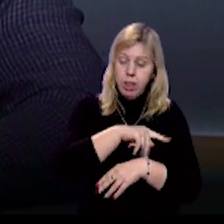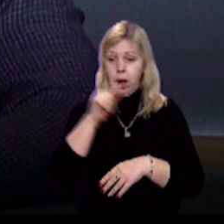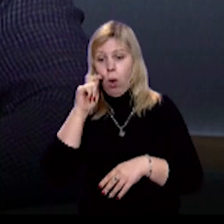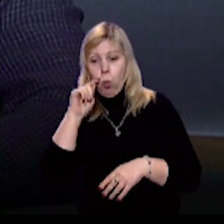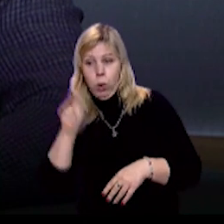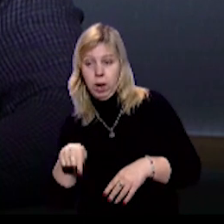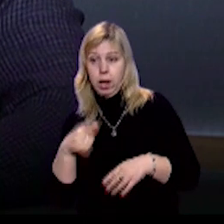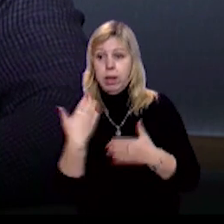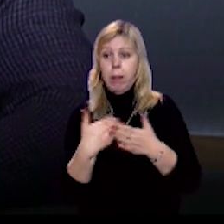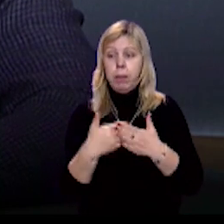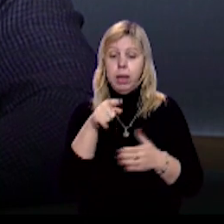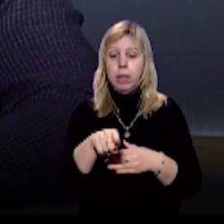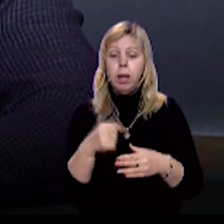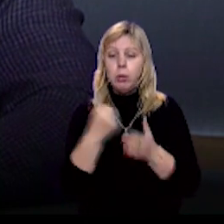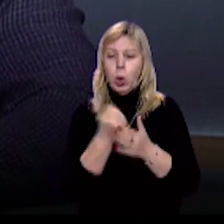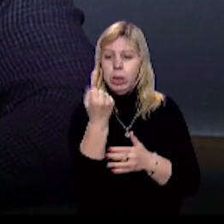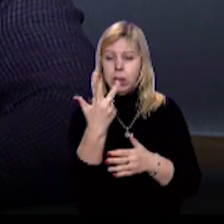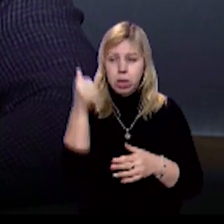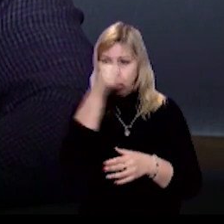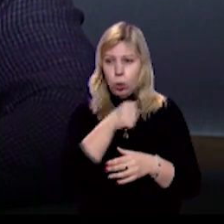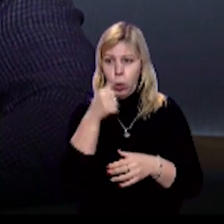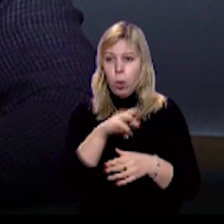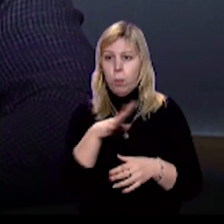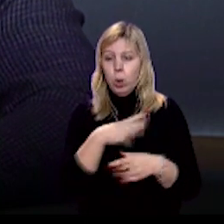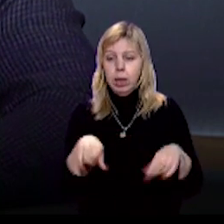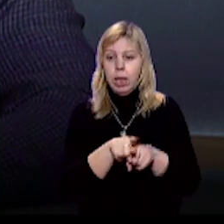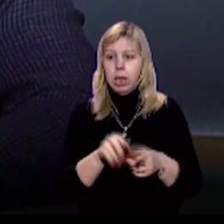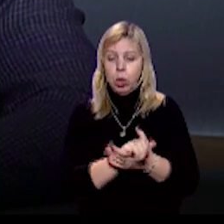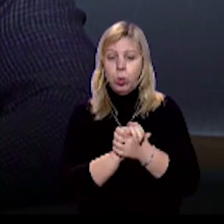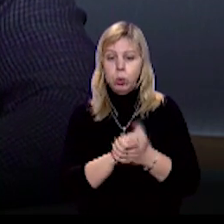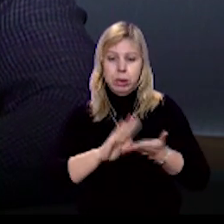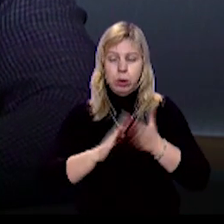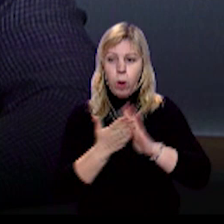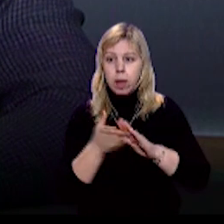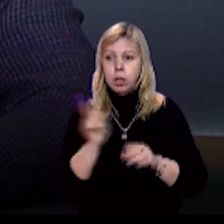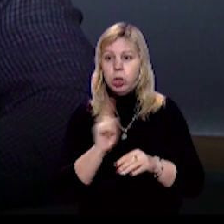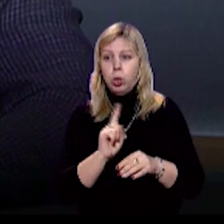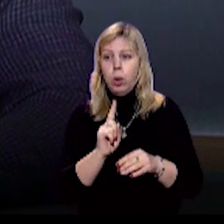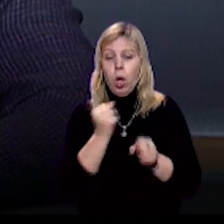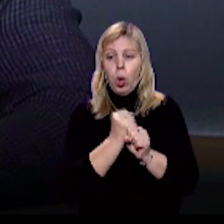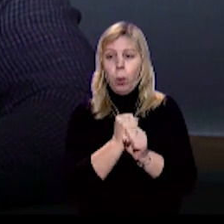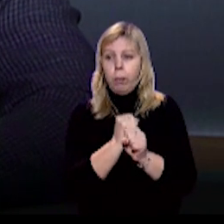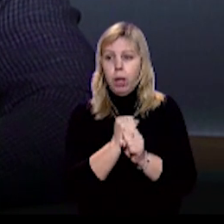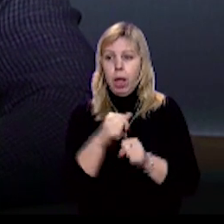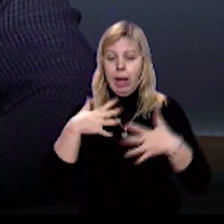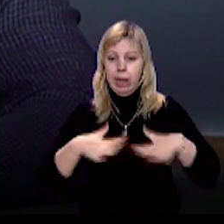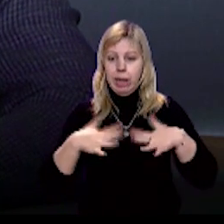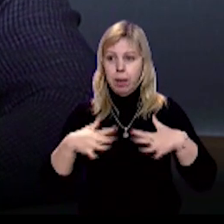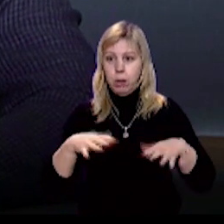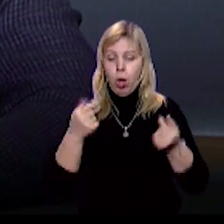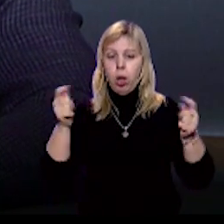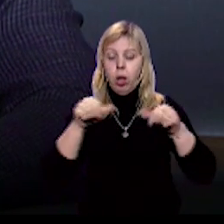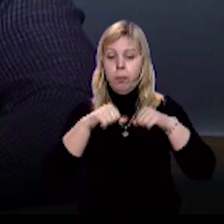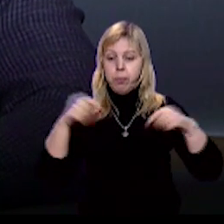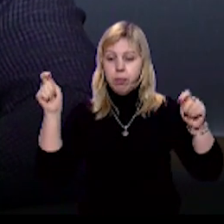наприклад, там до 13-го року були такі дружелюбні ситуації, що робили в Криму робили